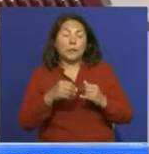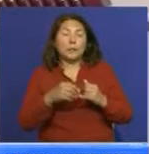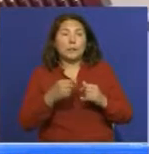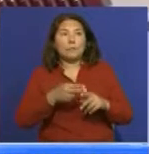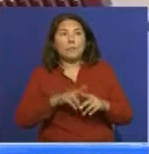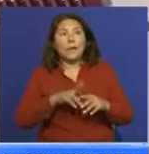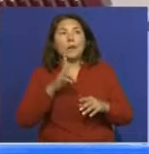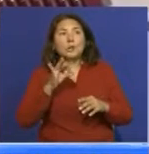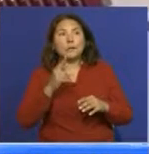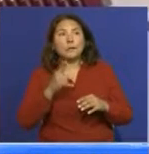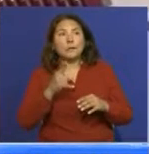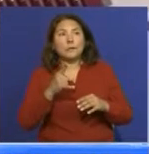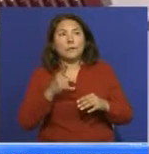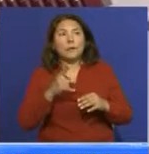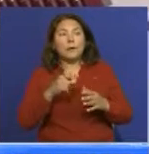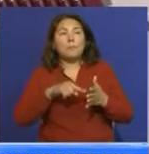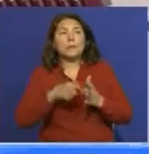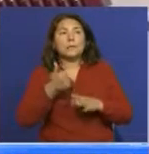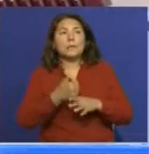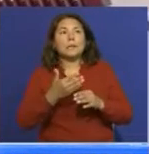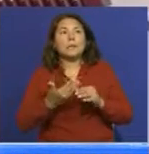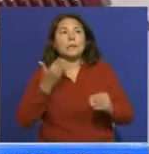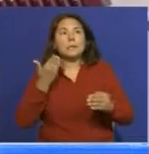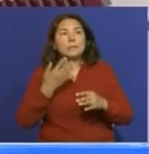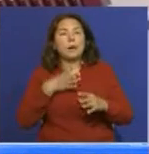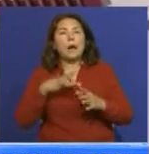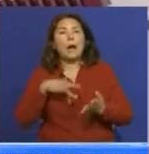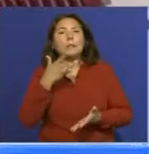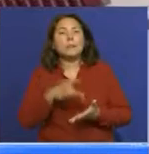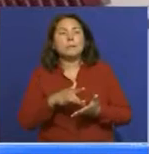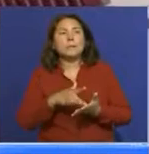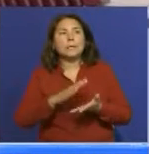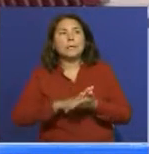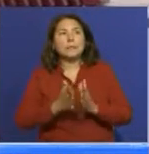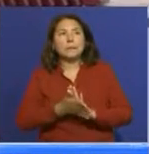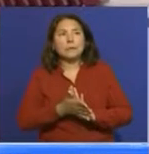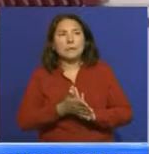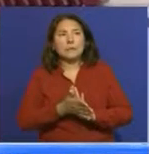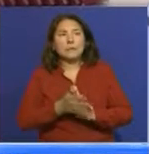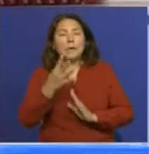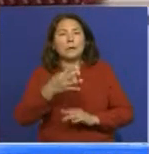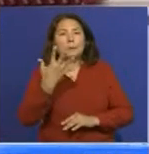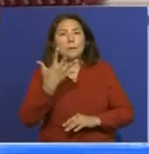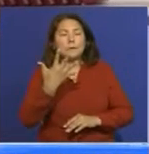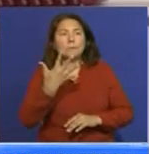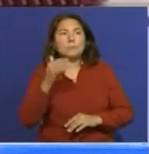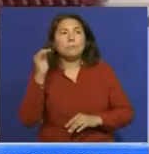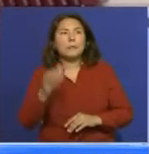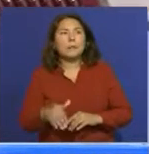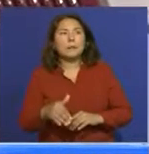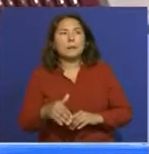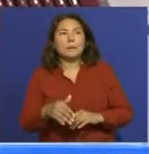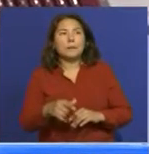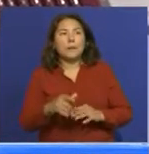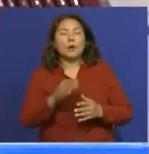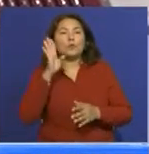толықтай қаржыландырылды. Оның мақсаты кезінде біздің қаламыз қала болғалы кезі 45 мың халыққа ғана арналған